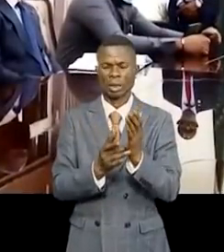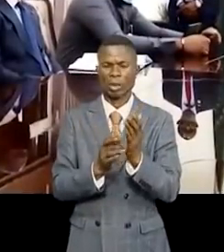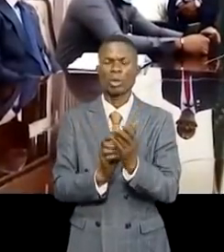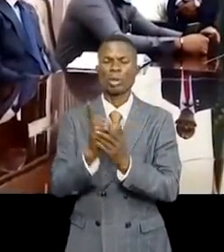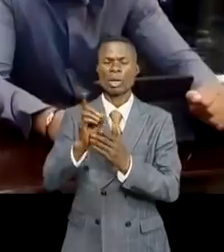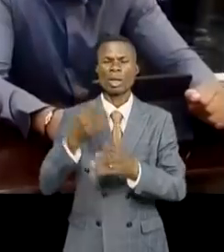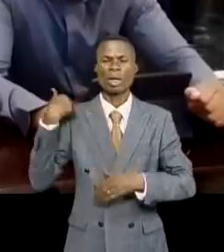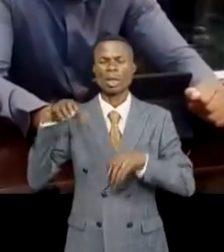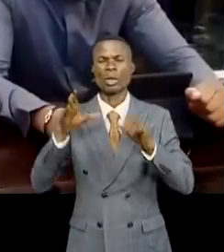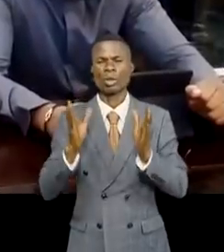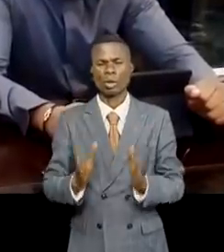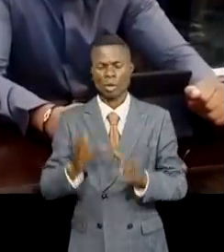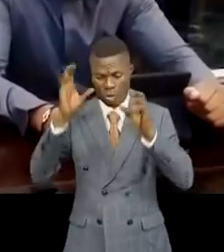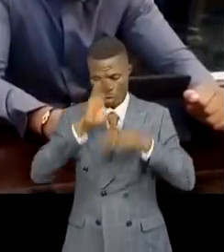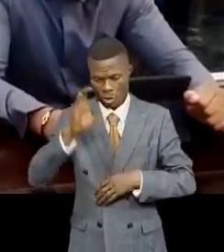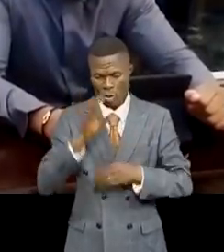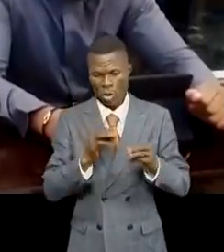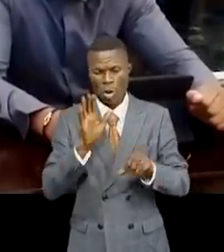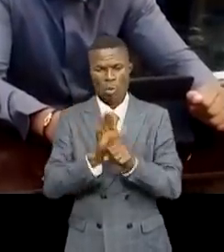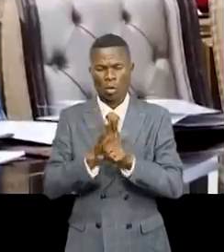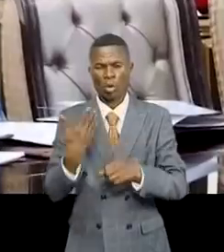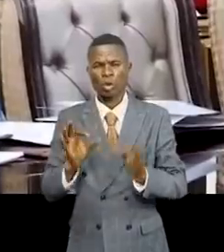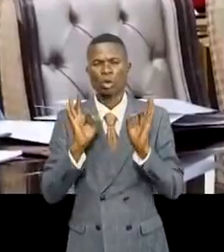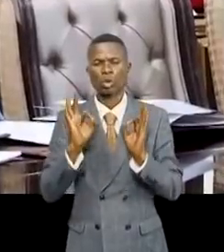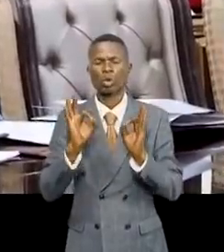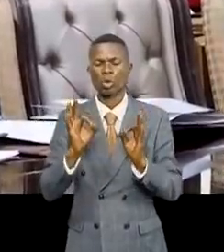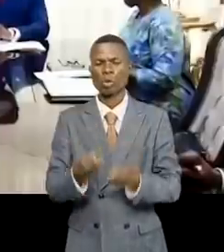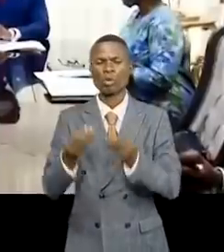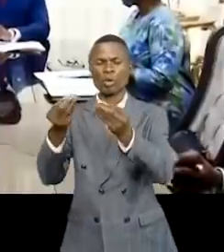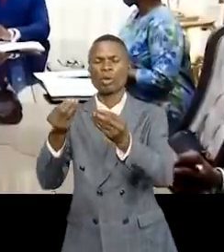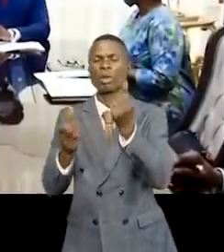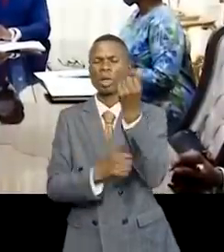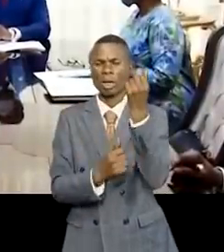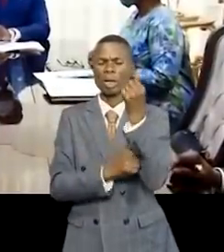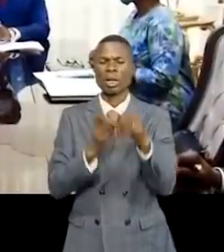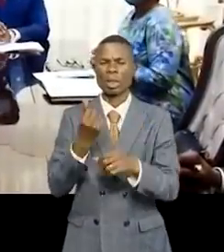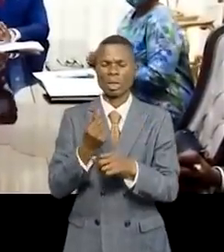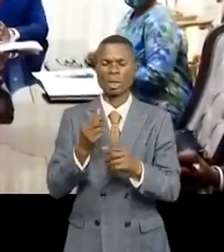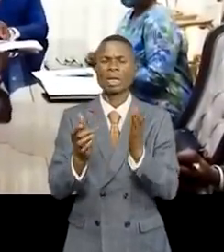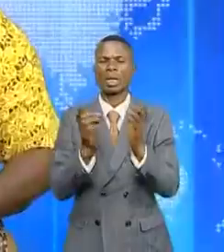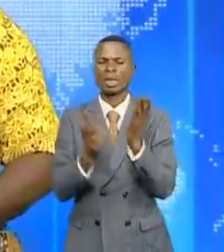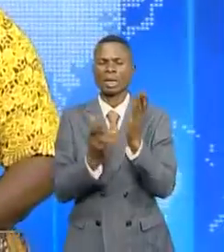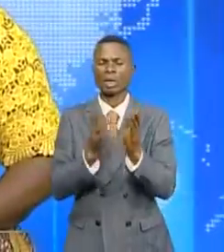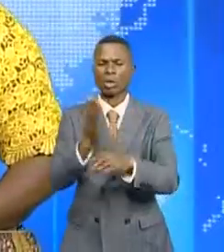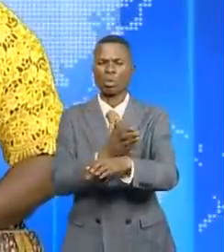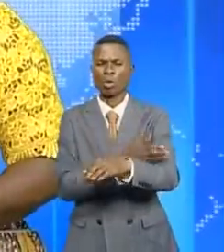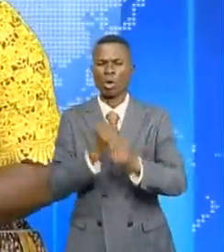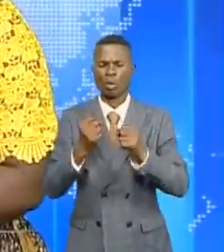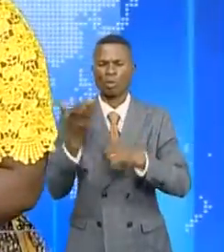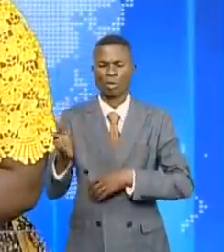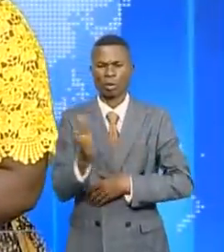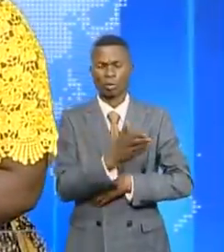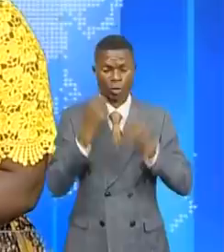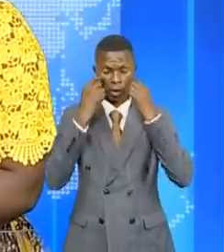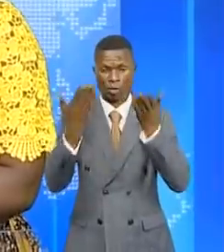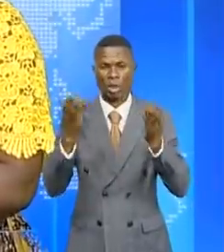l'État congolais en recherchant les moyens innovants de lever des fonds et en utilisant les avancées technologiques. Ainsi prend fin